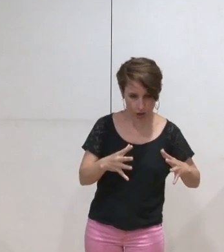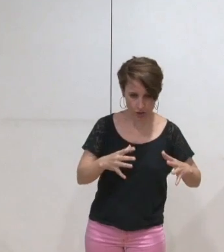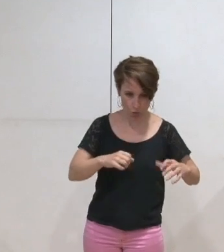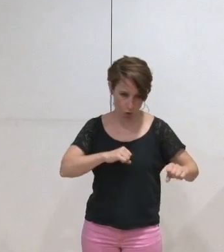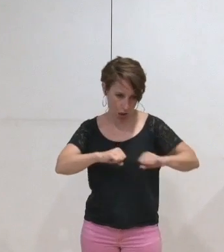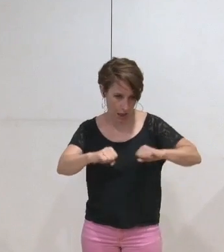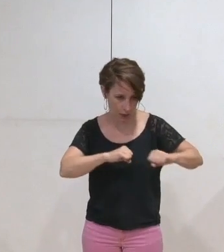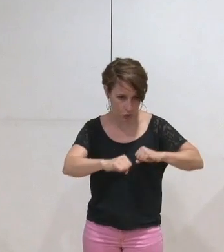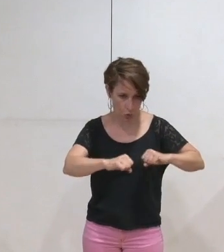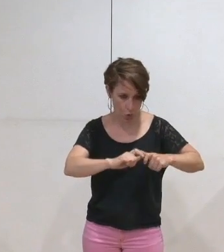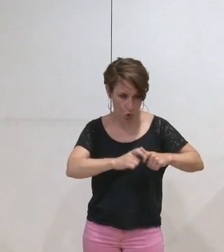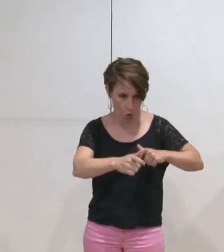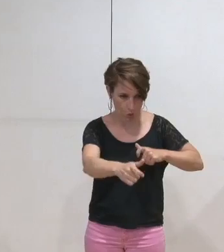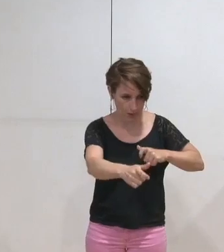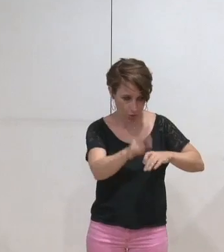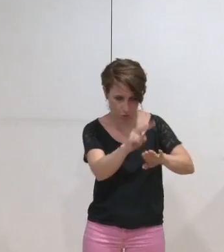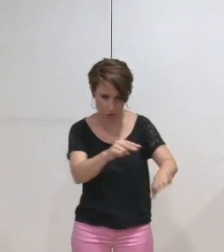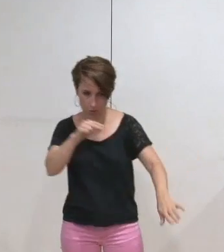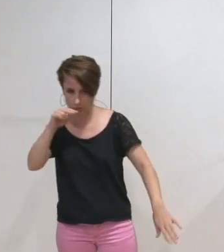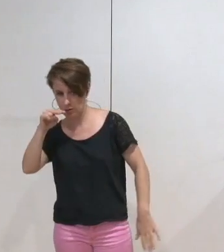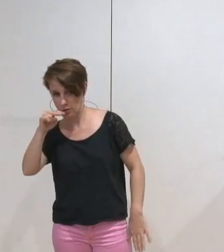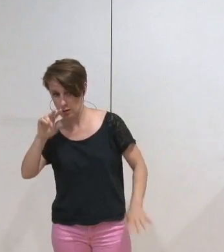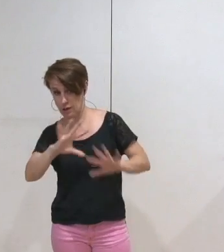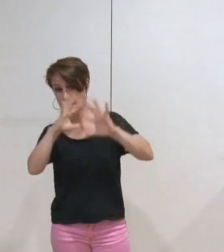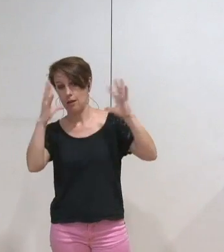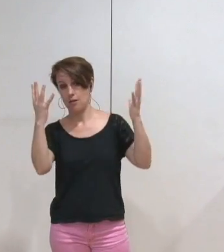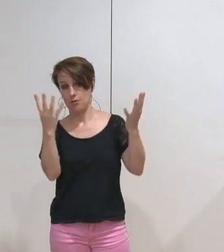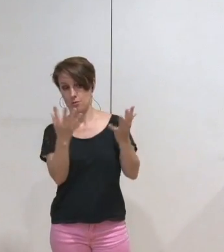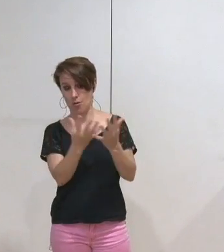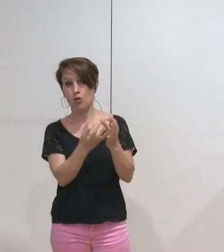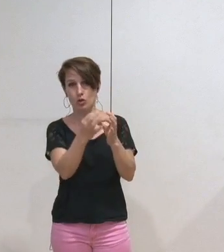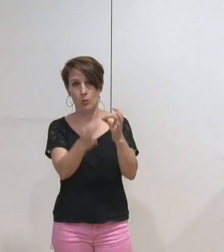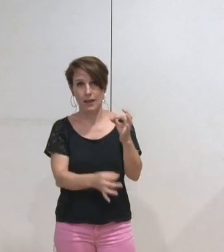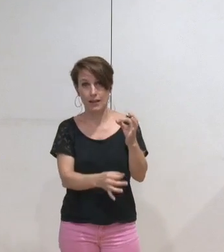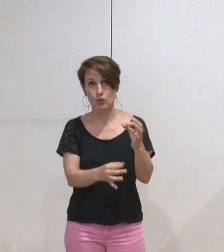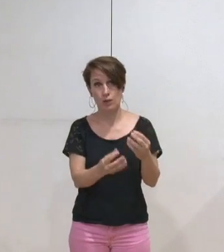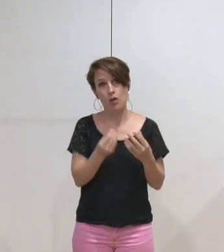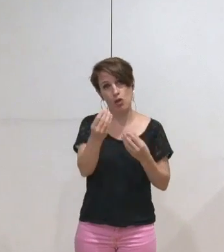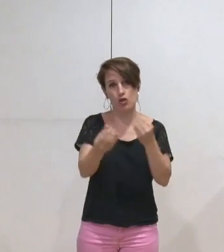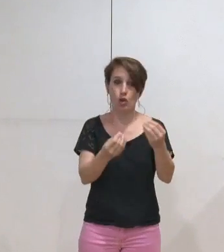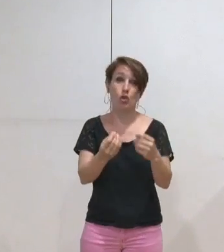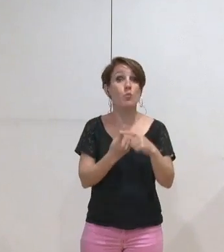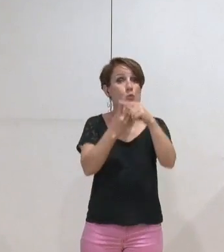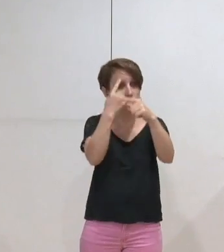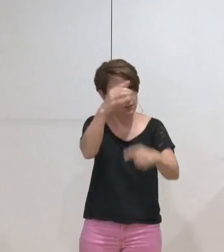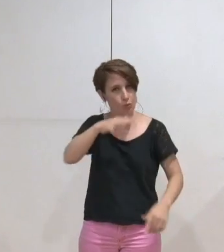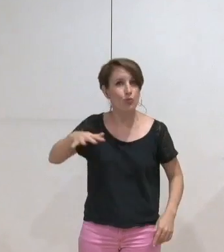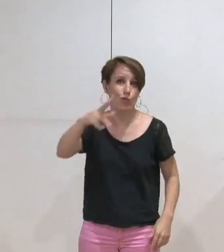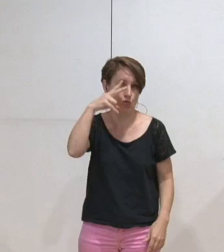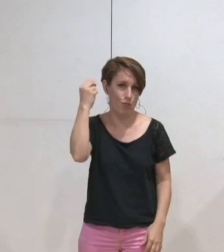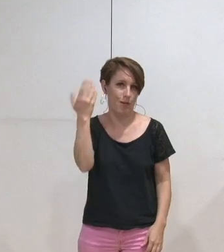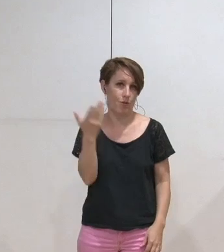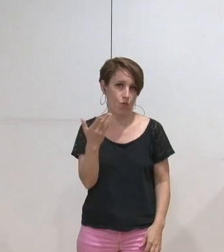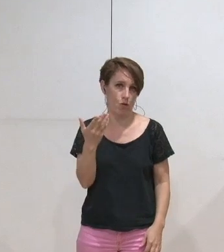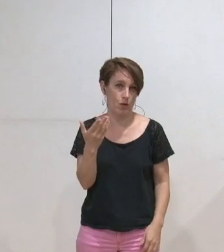conséquences juger à l'ône des bienfaits humains globaux que l'on en attend c'est là la seule référence permettant de